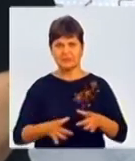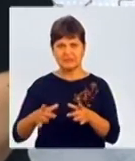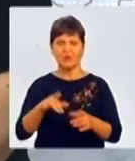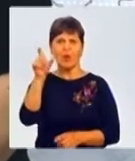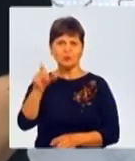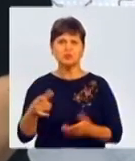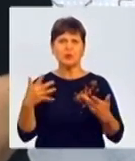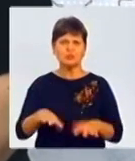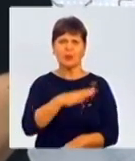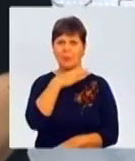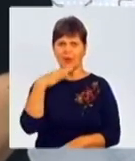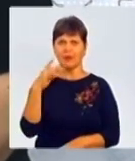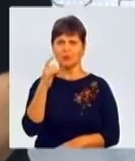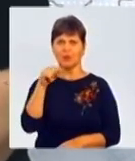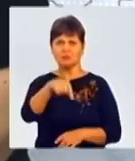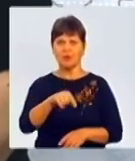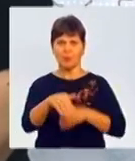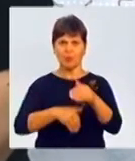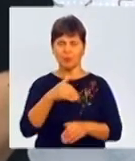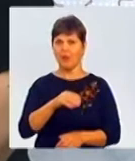купалася кілька разів, але дно не вивчене.